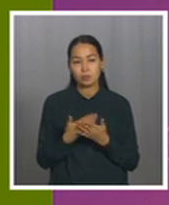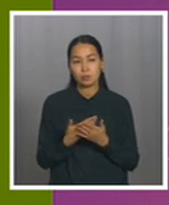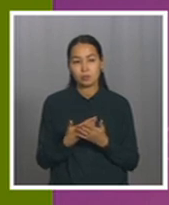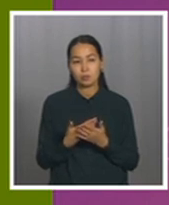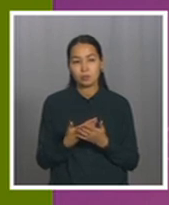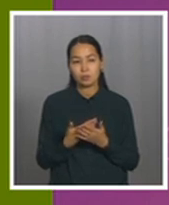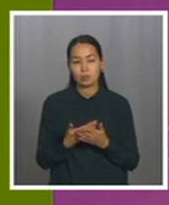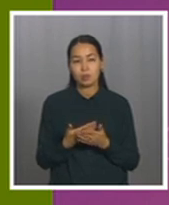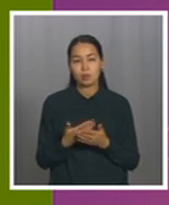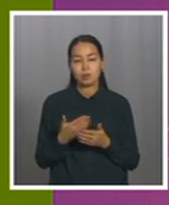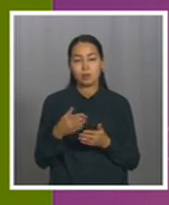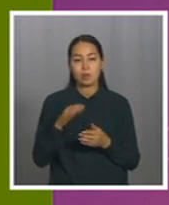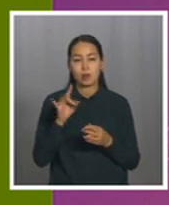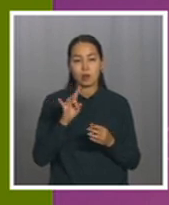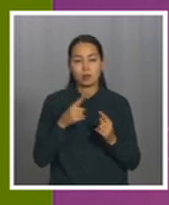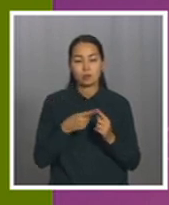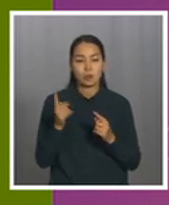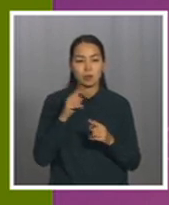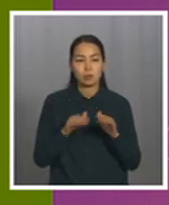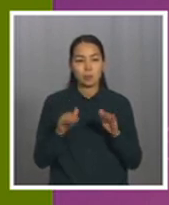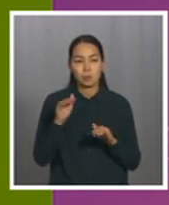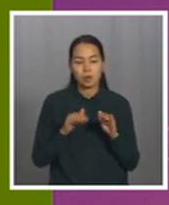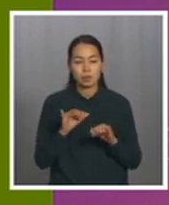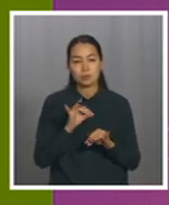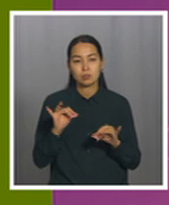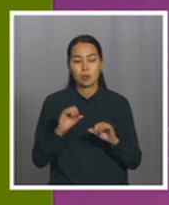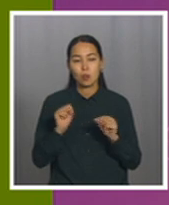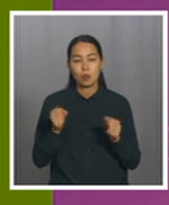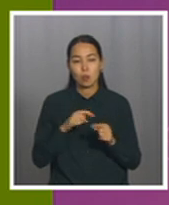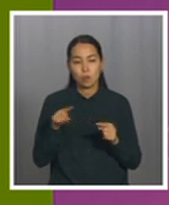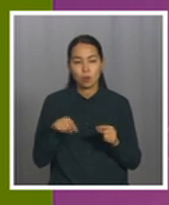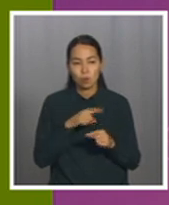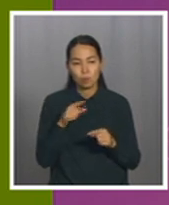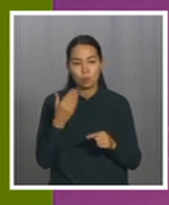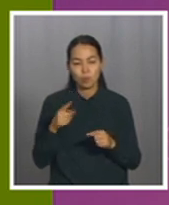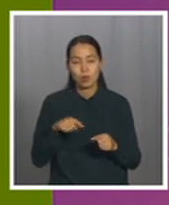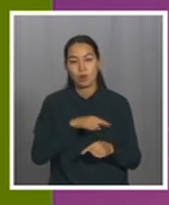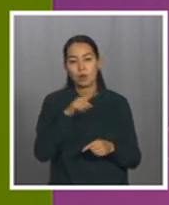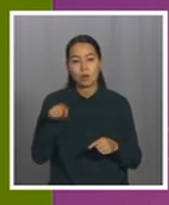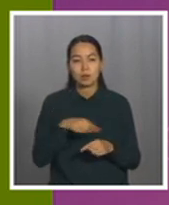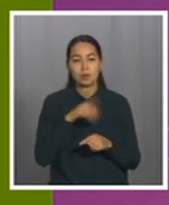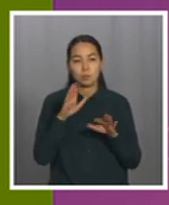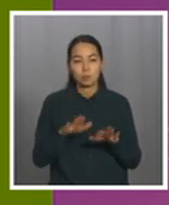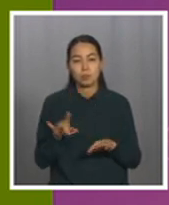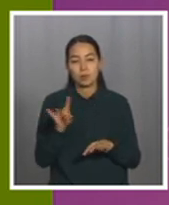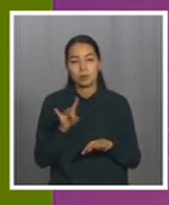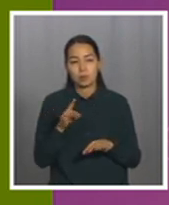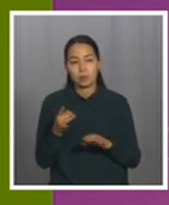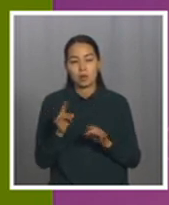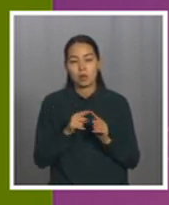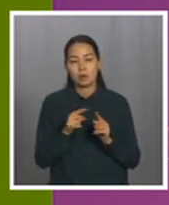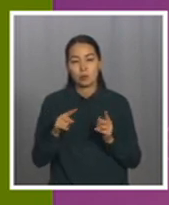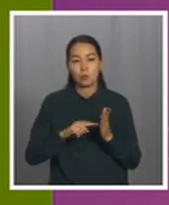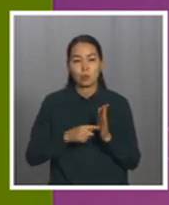импульс моментін дене массасымен оның қозғалыс жылдамдығының және оның айналу осінен қашықтығының көбейтіндісі арқылы